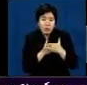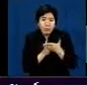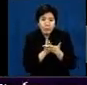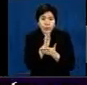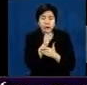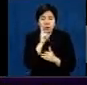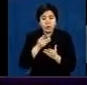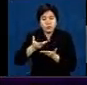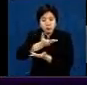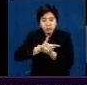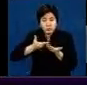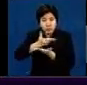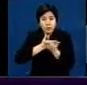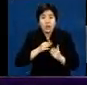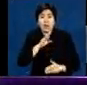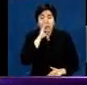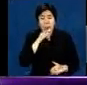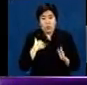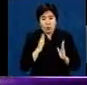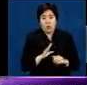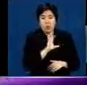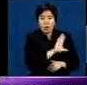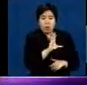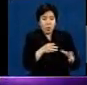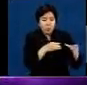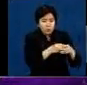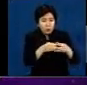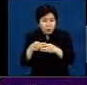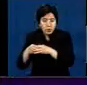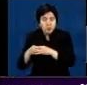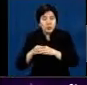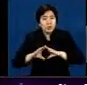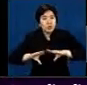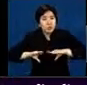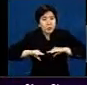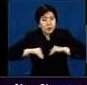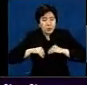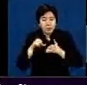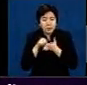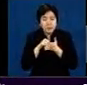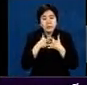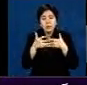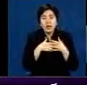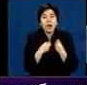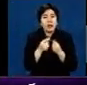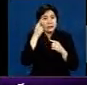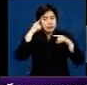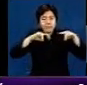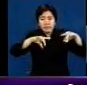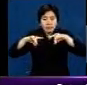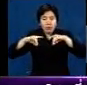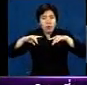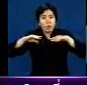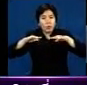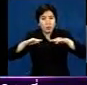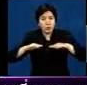าเพราะหากทุกฝ่ายเรียนรู้ที่จะให้อภัยซึ่งกันและกันแล้วฉันเชื่อว่าความขัดแย้งย่อมลดลงและประเ